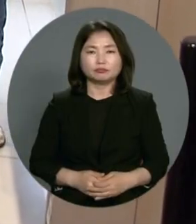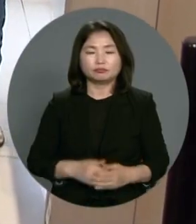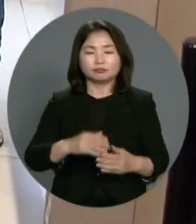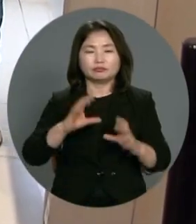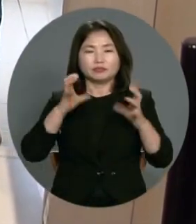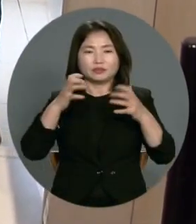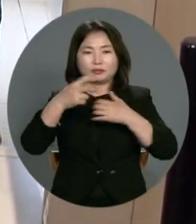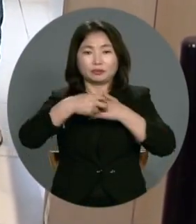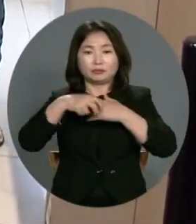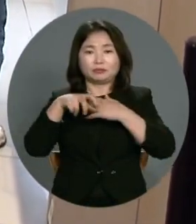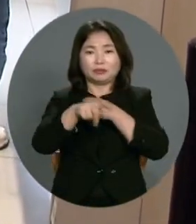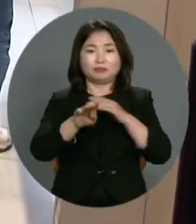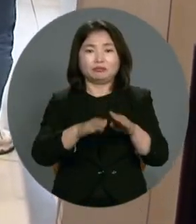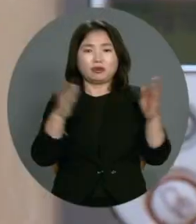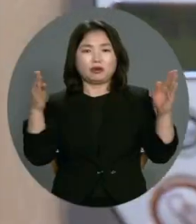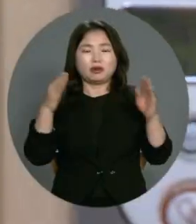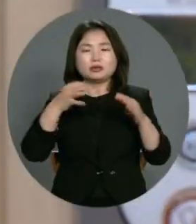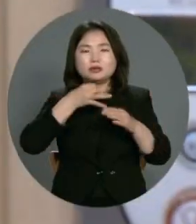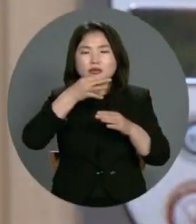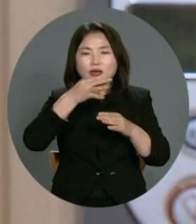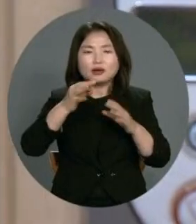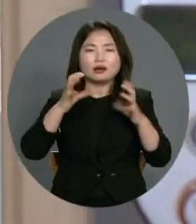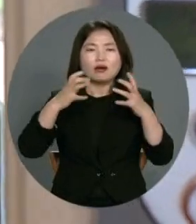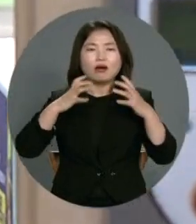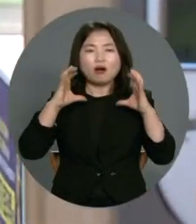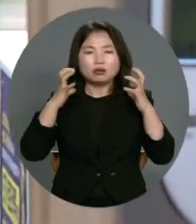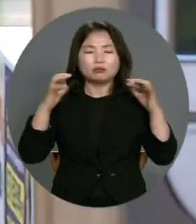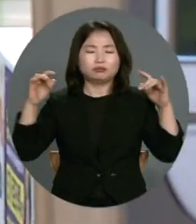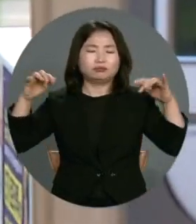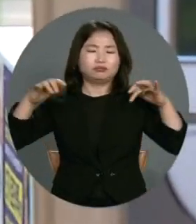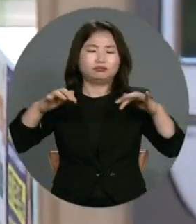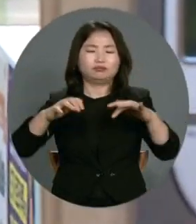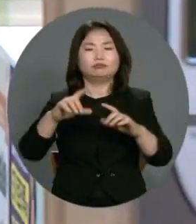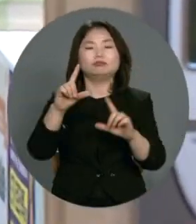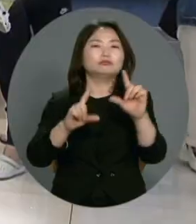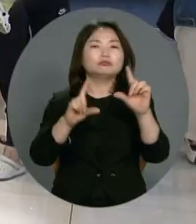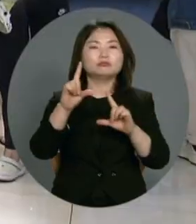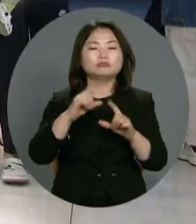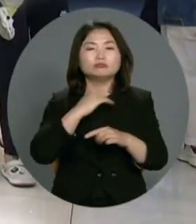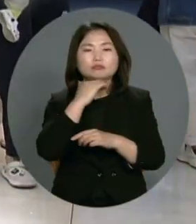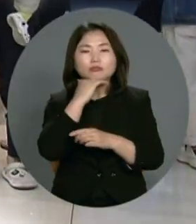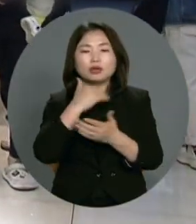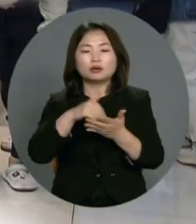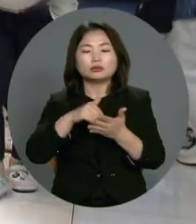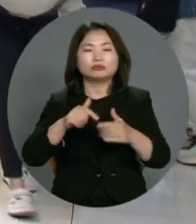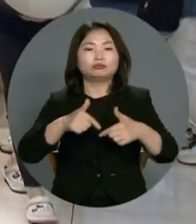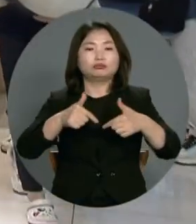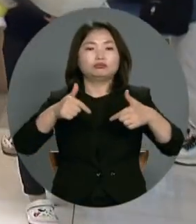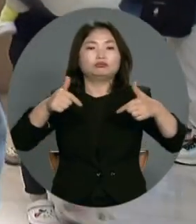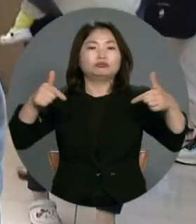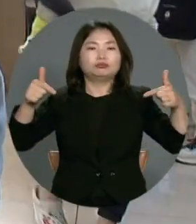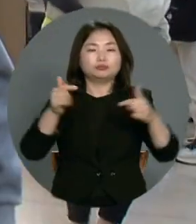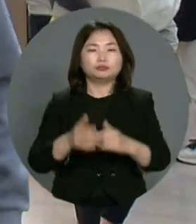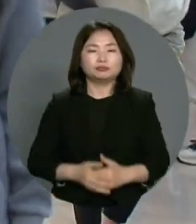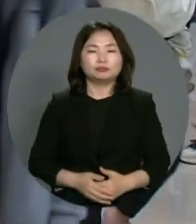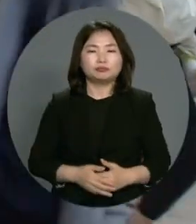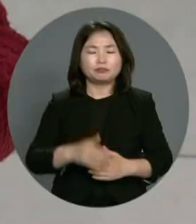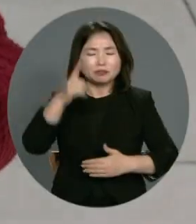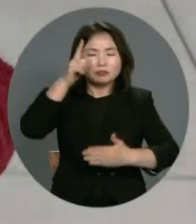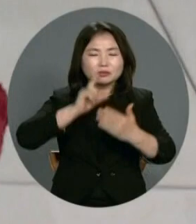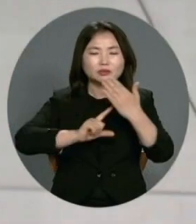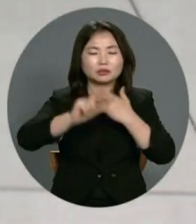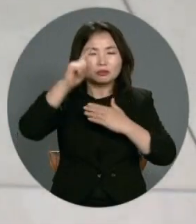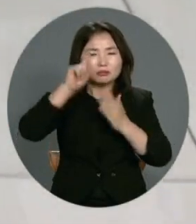소아과 의원이 문을 열자마자 기침하는 아이와 어른들로 붐빕니다. 대기 환자 수는 줄어들 줄 모릅니다. 밤새